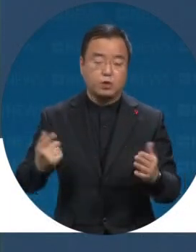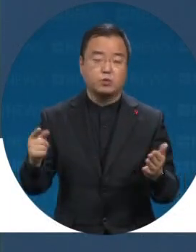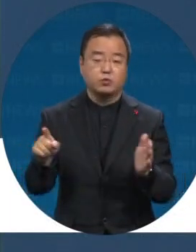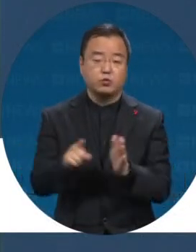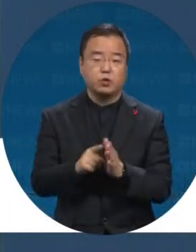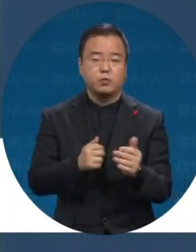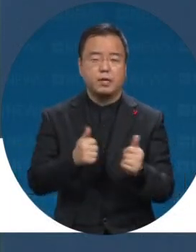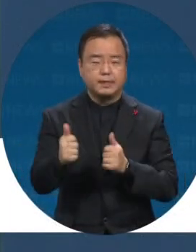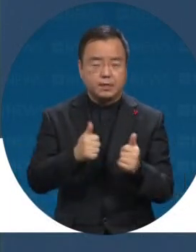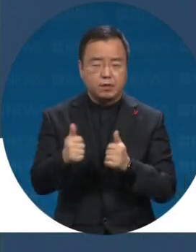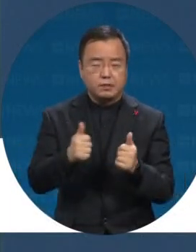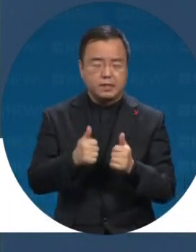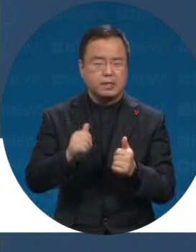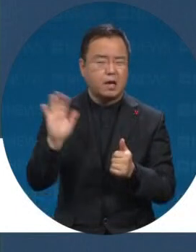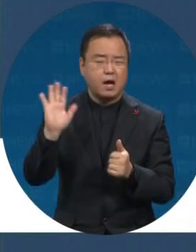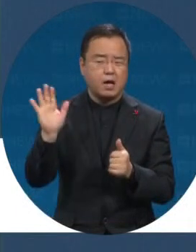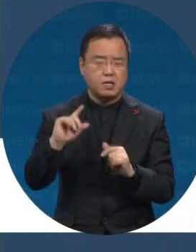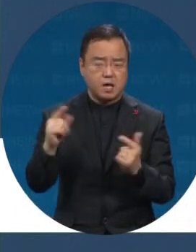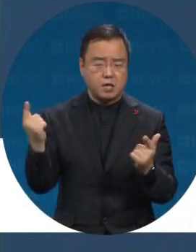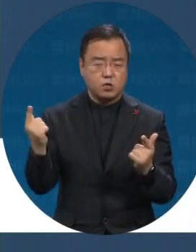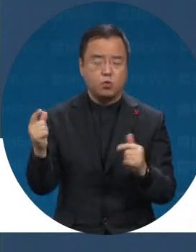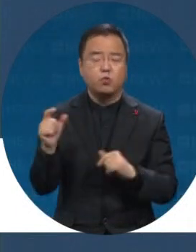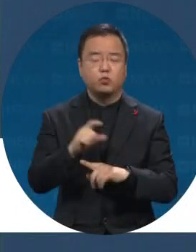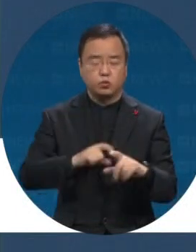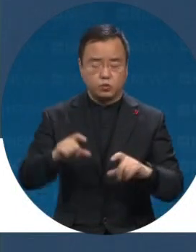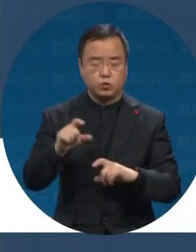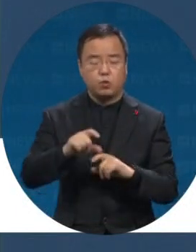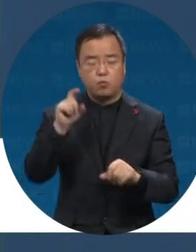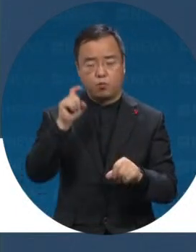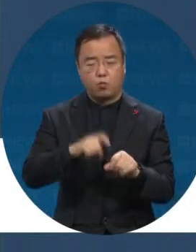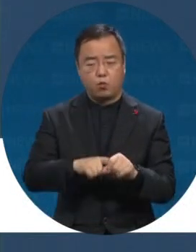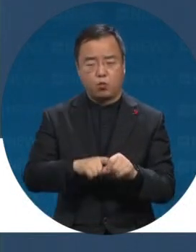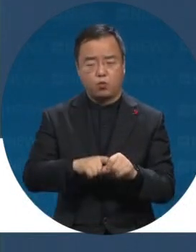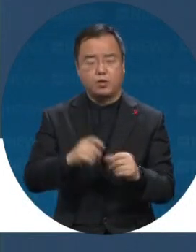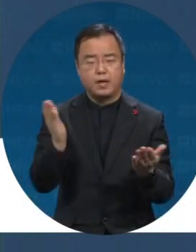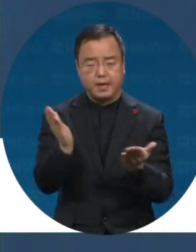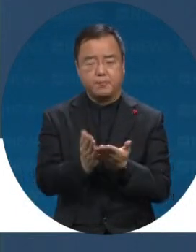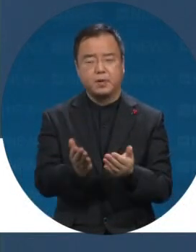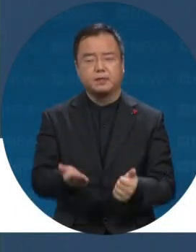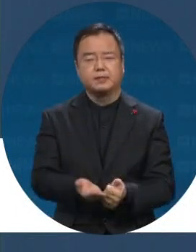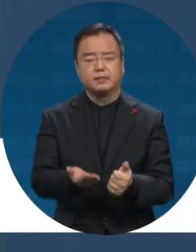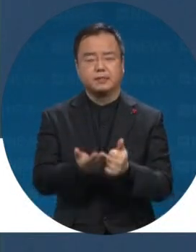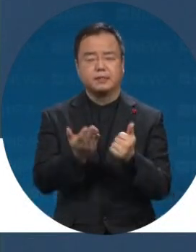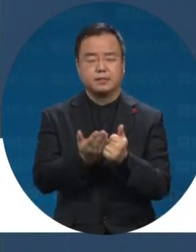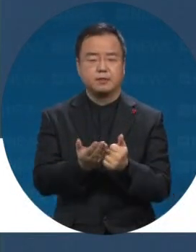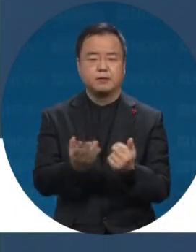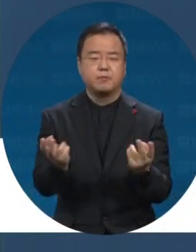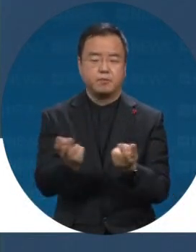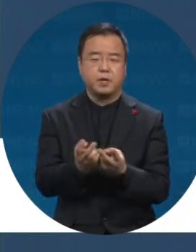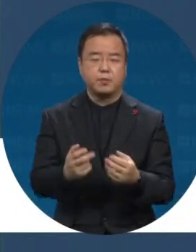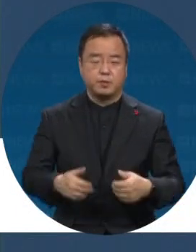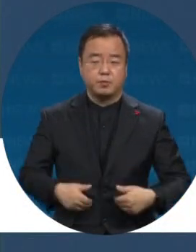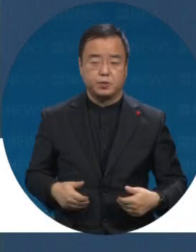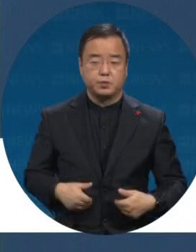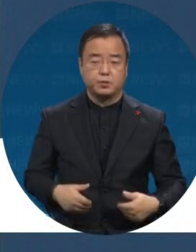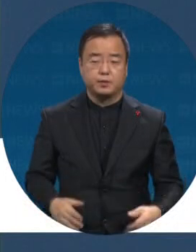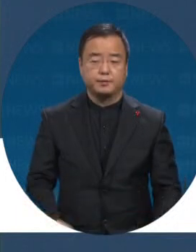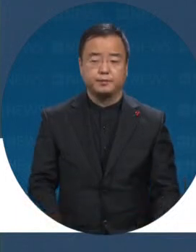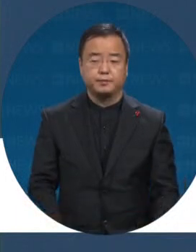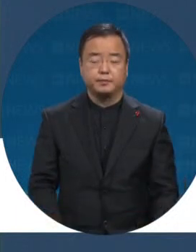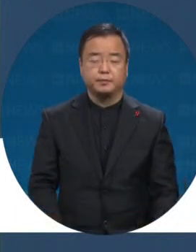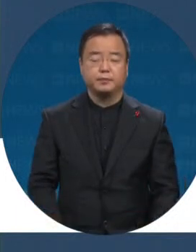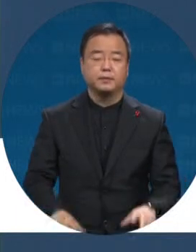위해서는 경쟁 체제가 아니라 보다 더 목적 양성체제를 강화하는 데서 그 해답을 찾을 수 있다라고 생각이